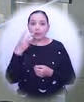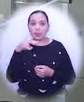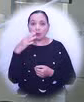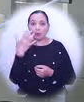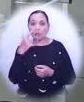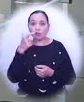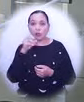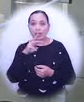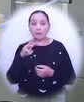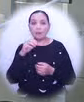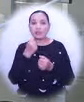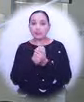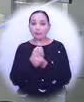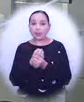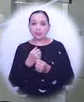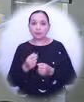25 gram spirt,